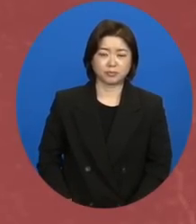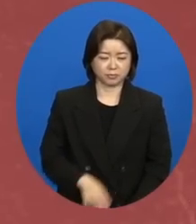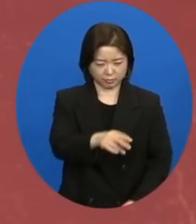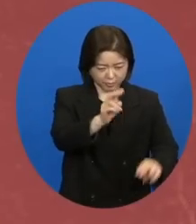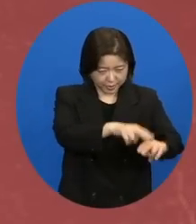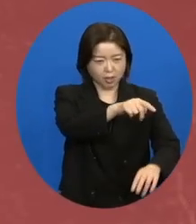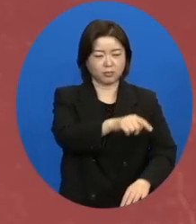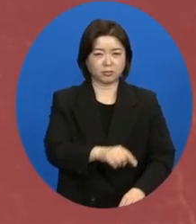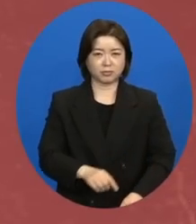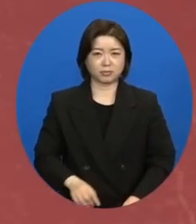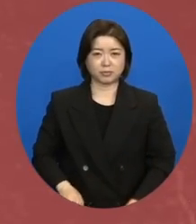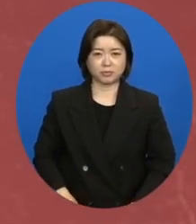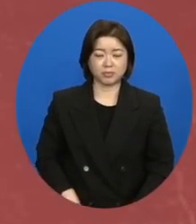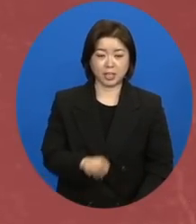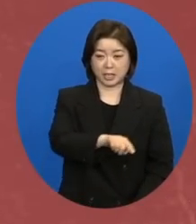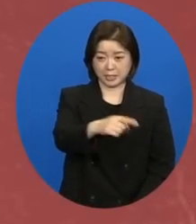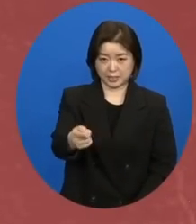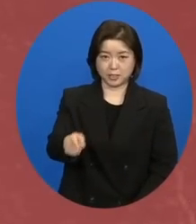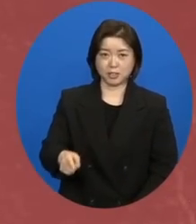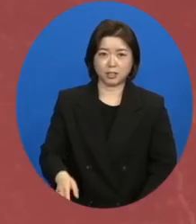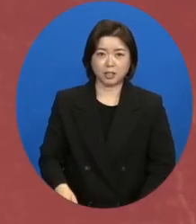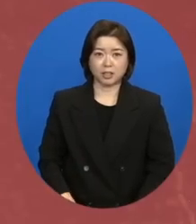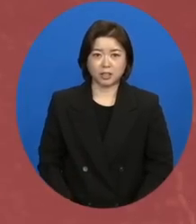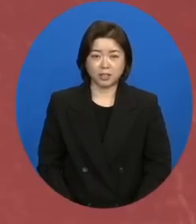앉아있어! 옆에 있는 작은 애가.